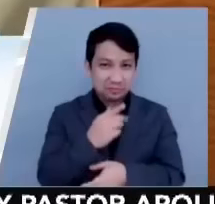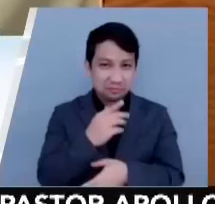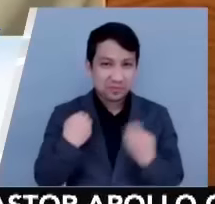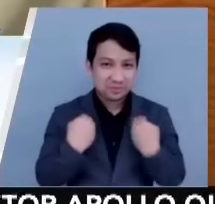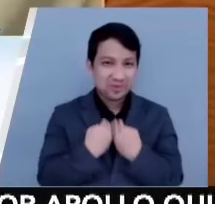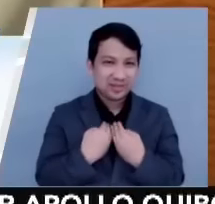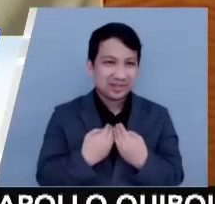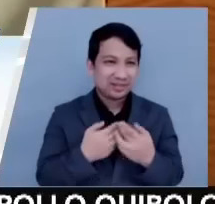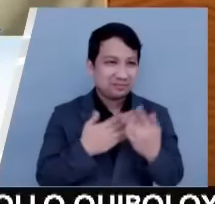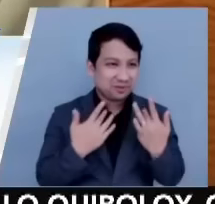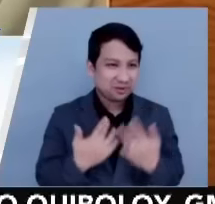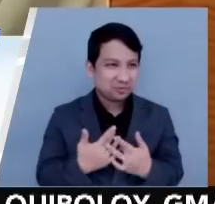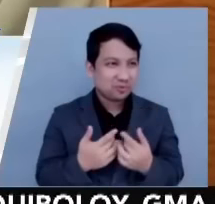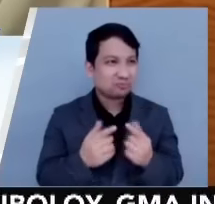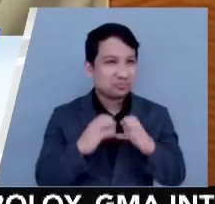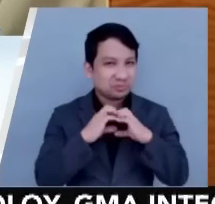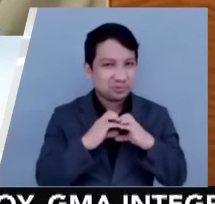culture